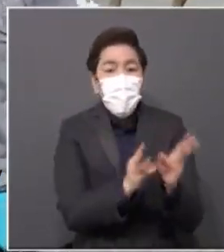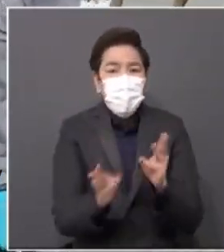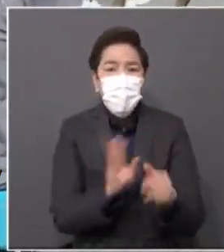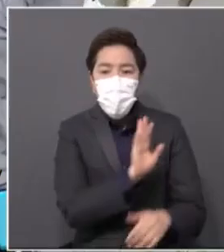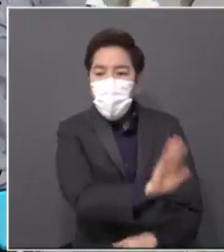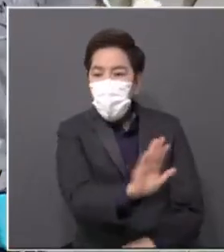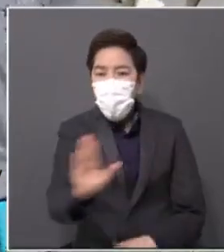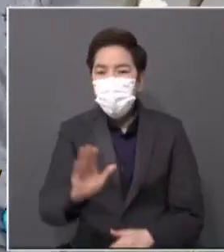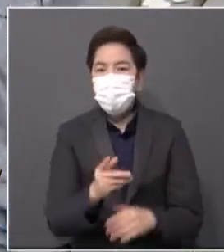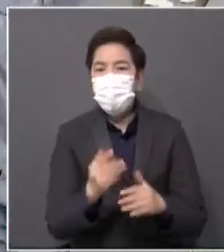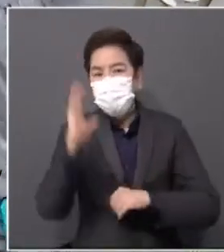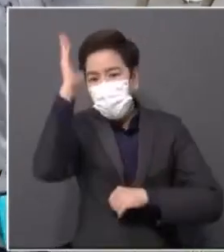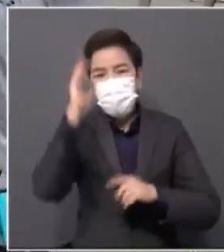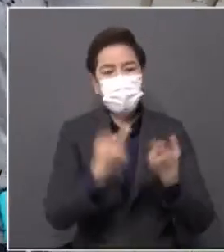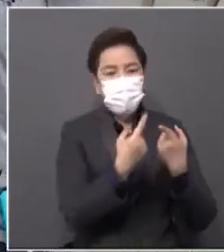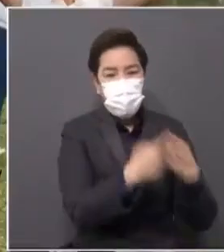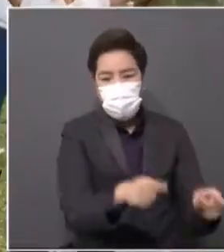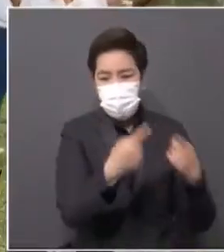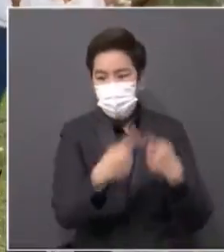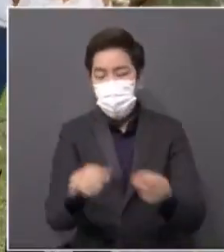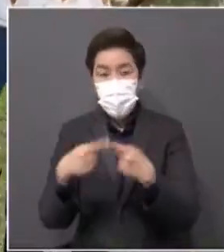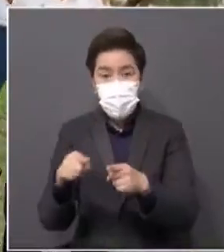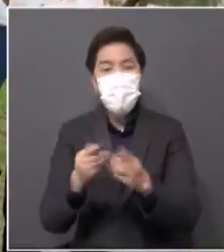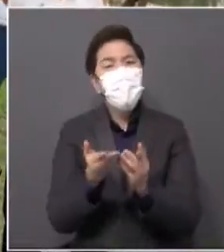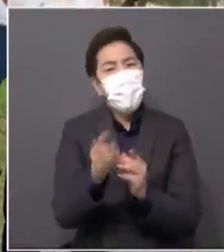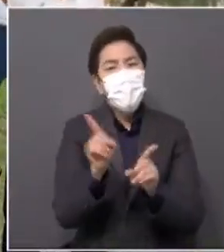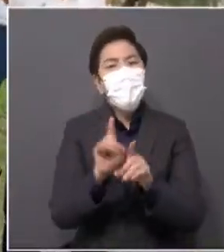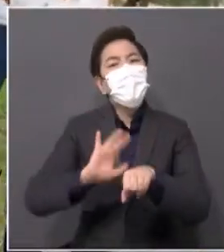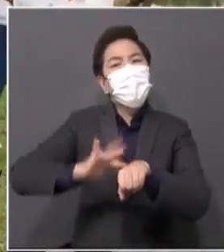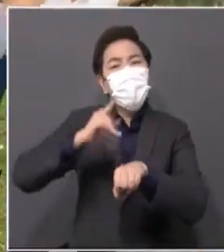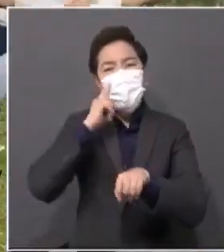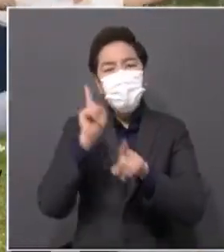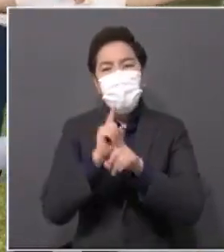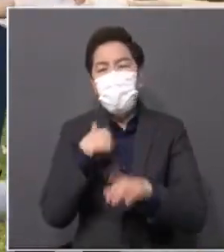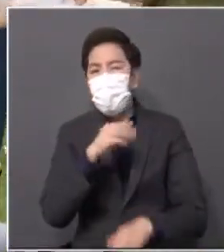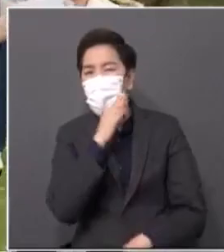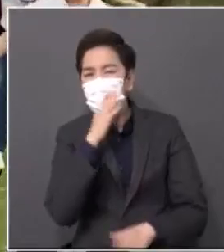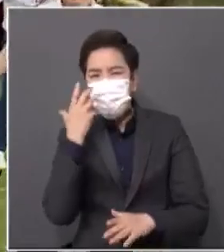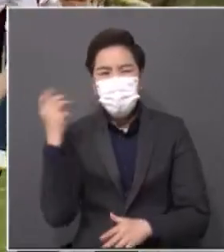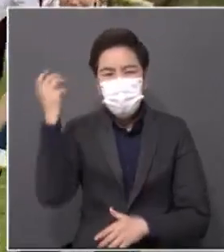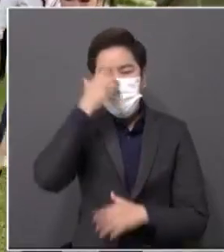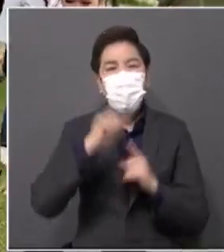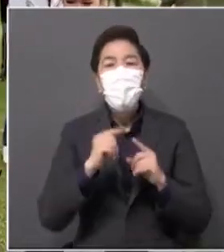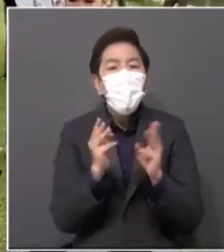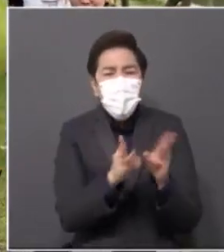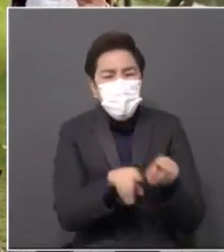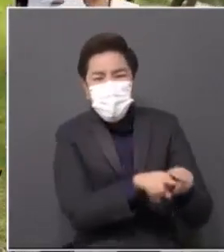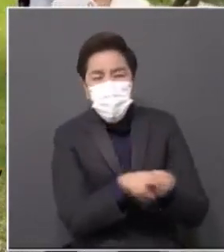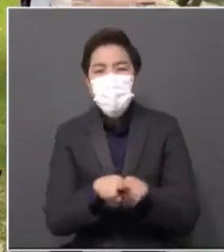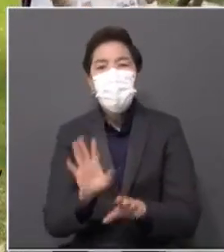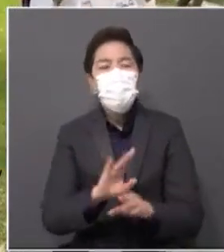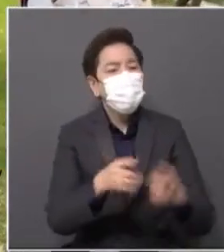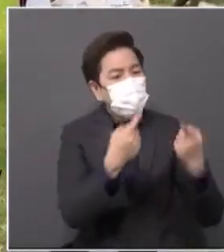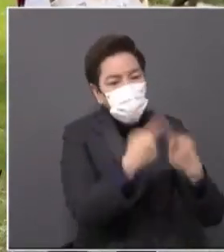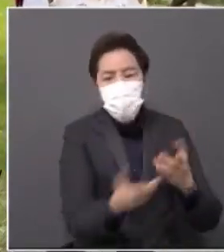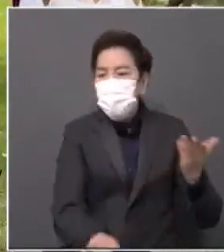เป็นบุคลิกส่วนตัวที่ต่างกันไปโดยขอให้ทุกอย่างเป็นไปตามธรรมชาติไม่ได้มีการเซ็ตว่าทุกคนจะต้องมีวิธีการหาเสียงที่เหมือนกัน